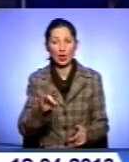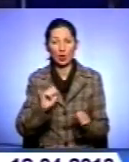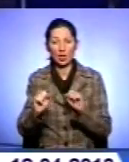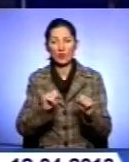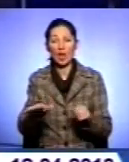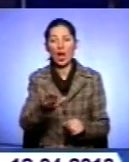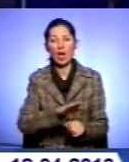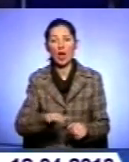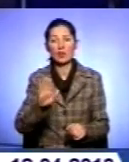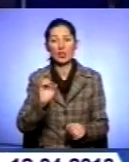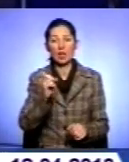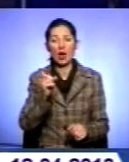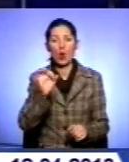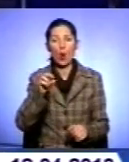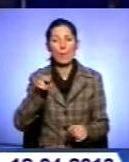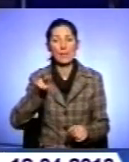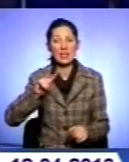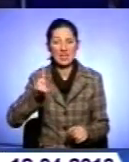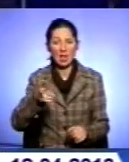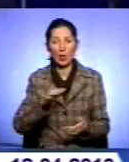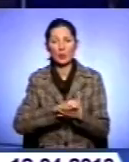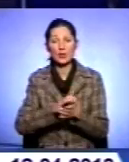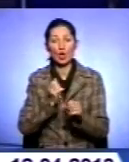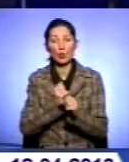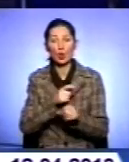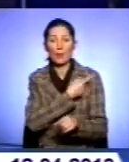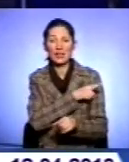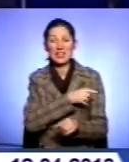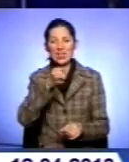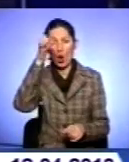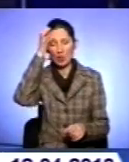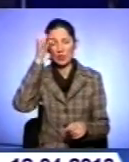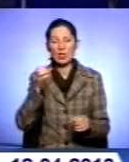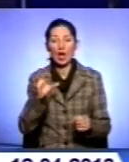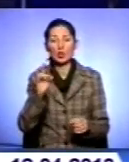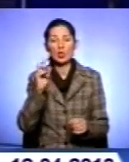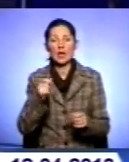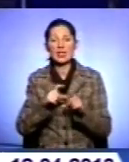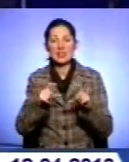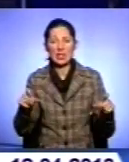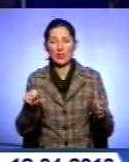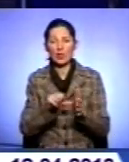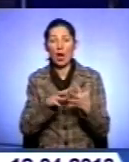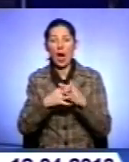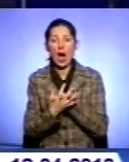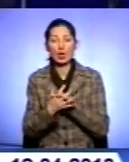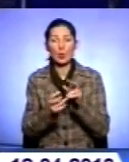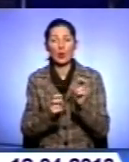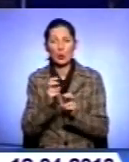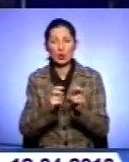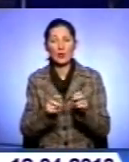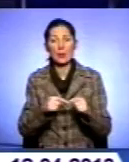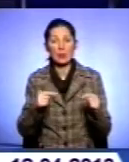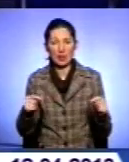Валентин Хоптян ознайомився з роботою медичних, освітніх і соціальних закладів, відвідав агропромислові підприємства району та обговорив